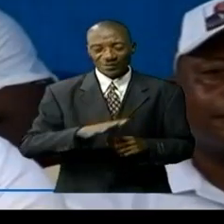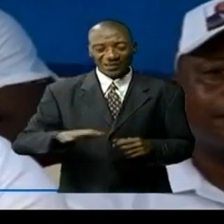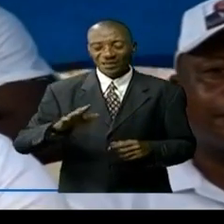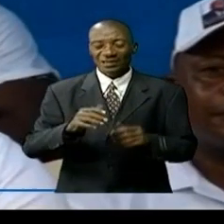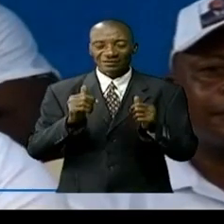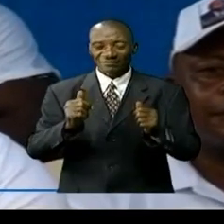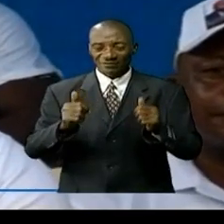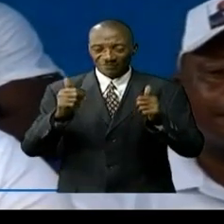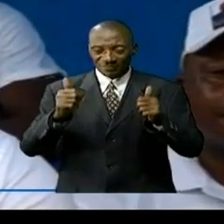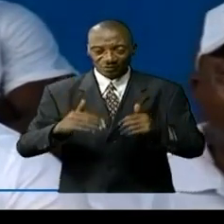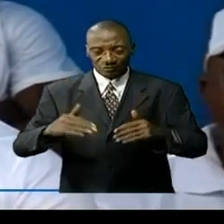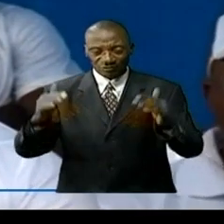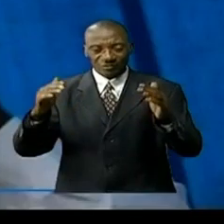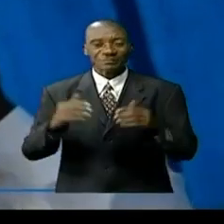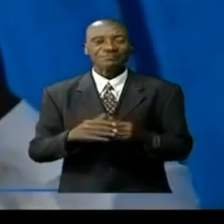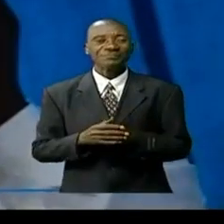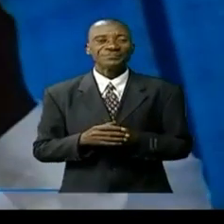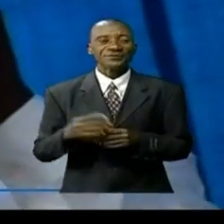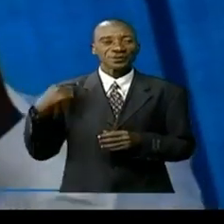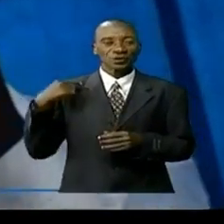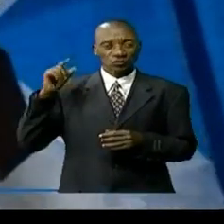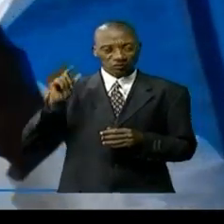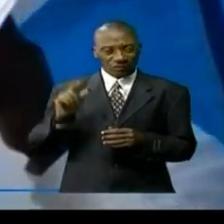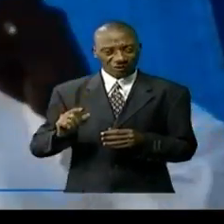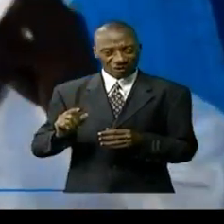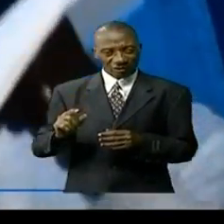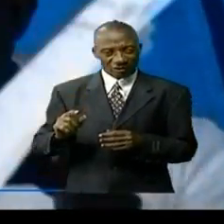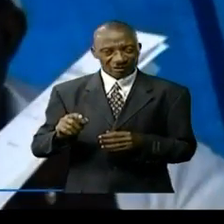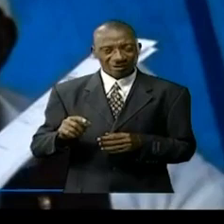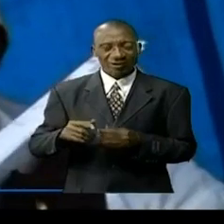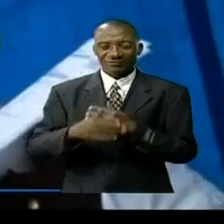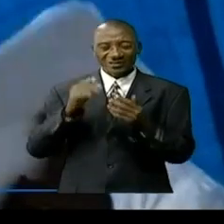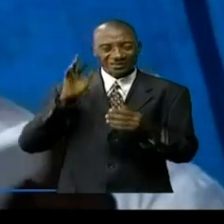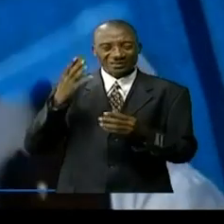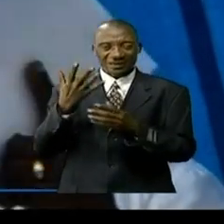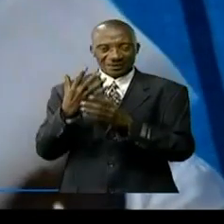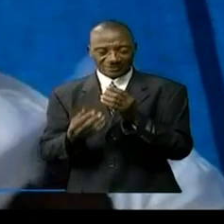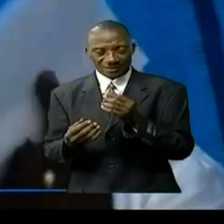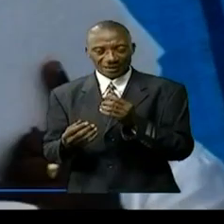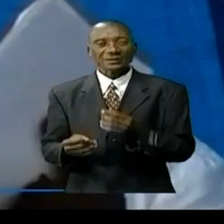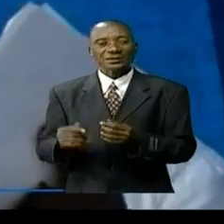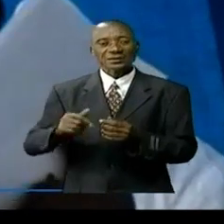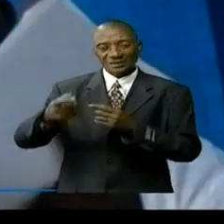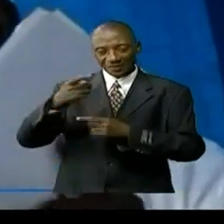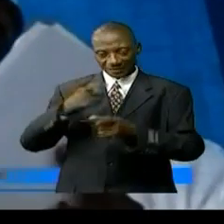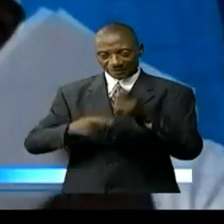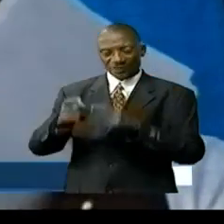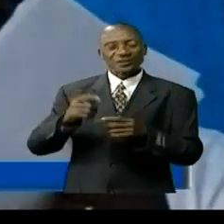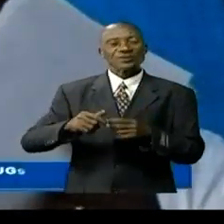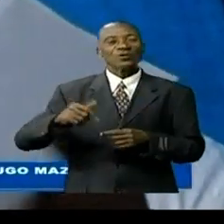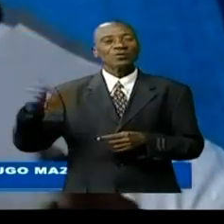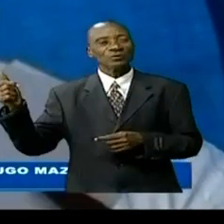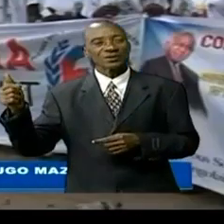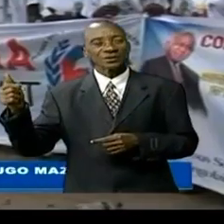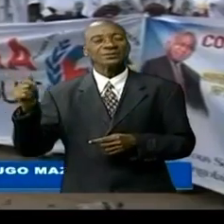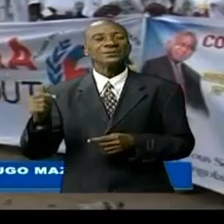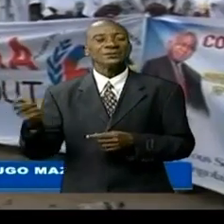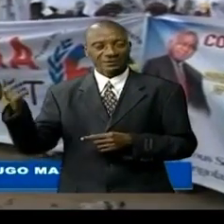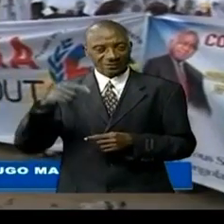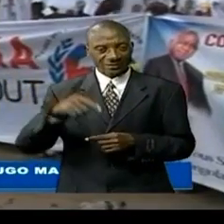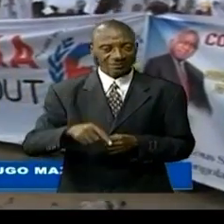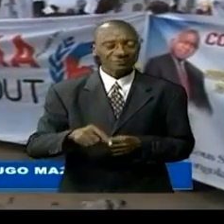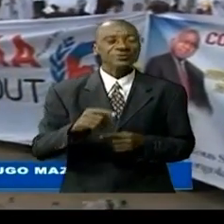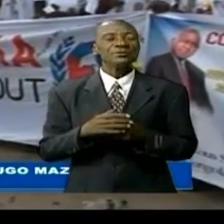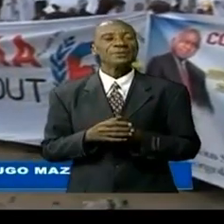l'absence du gouverneur empêché, c'est le secrétaire général de l'Alliance des Congolais progressistes, ACP, Charles Mbuta Mutu, qui a